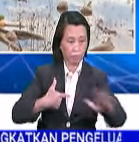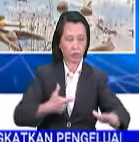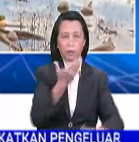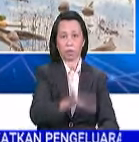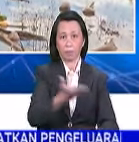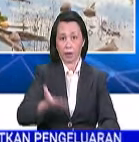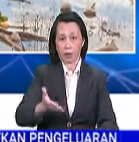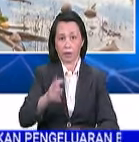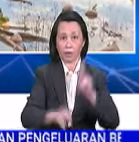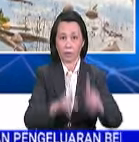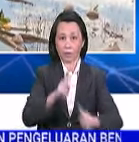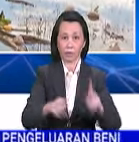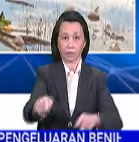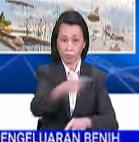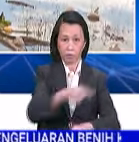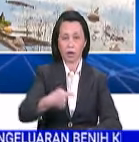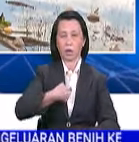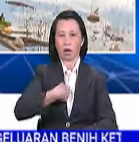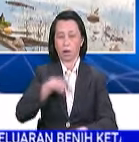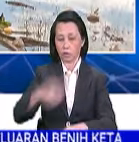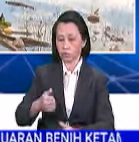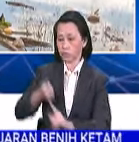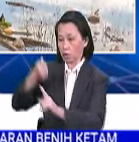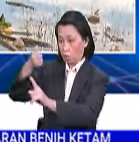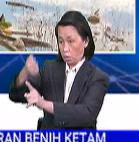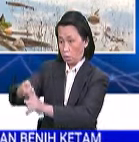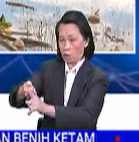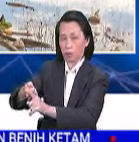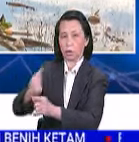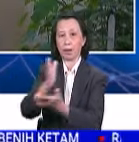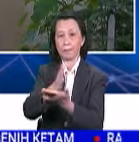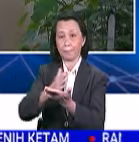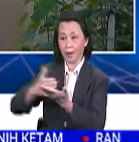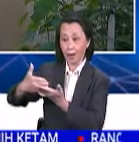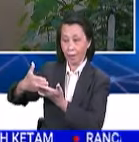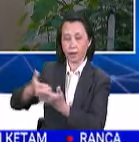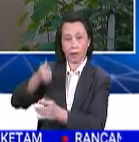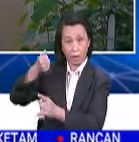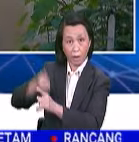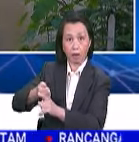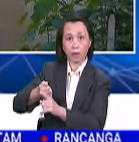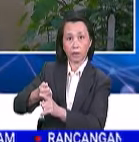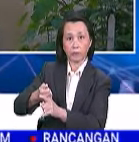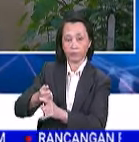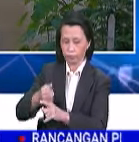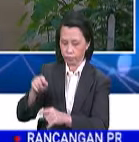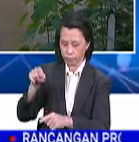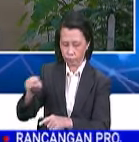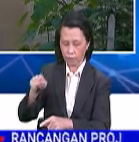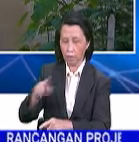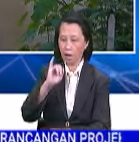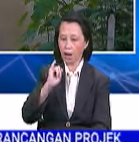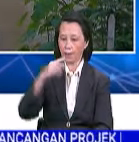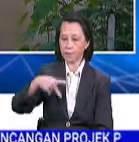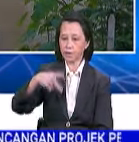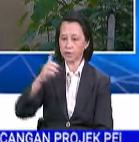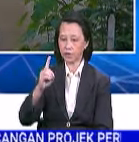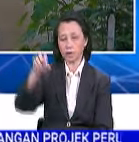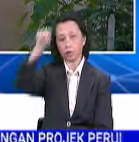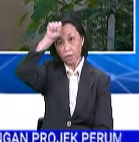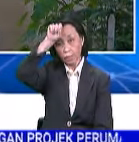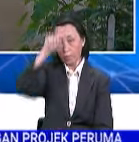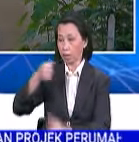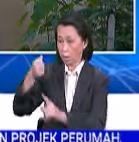benda, saya juga telah mengarahkan bahagian-bahagian di IPD Segamat